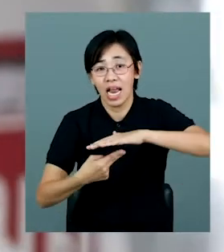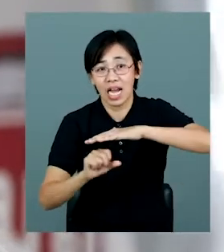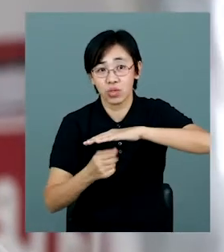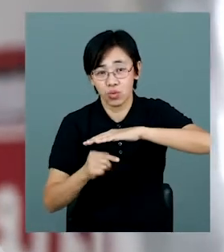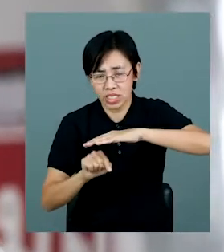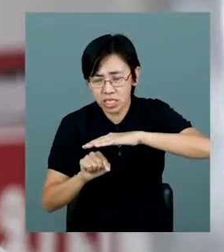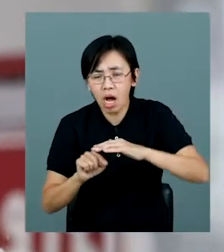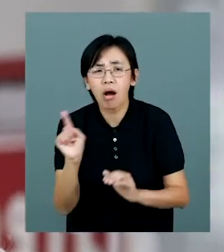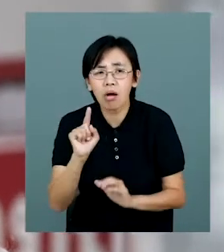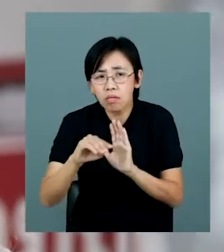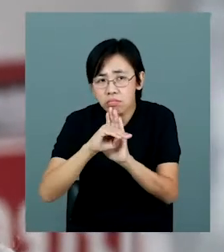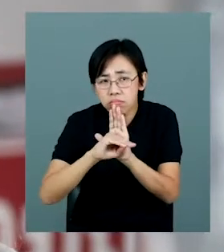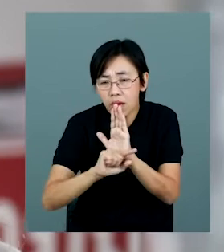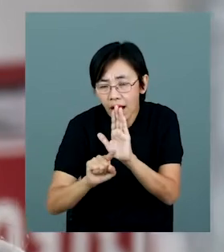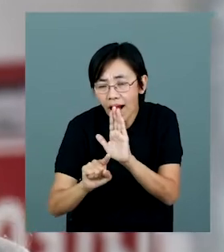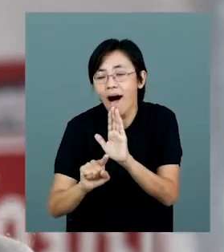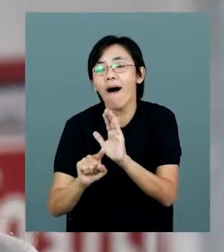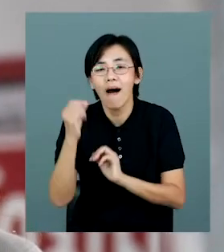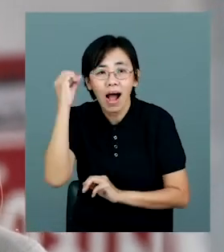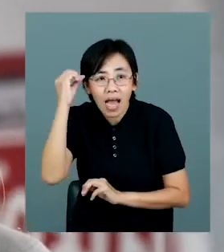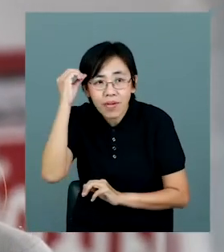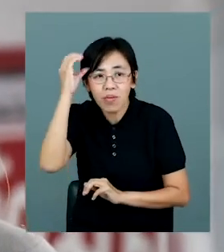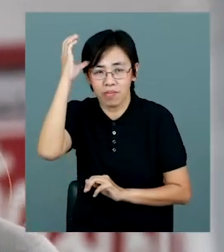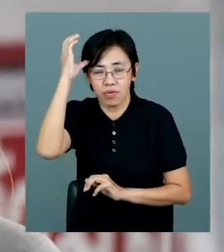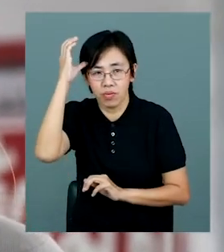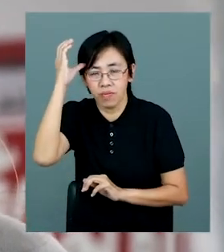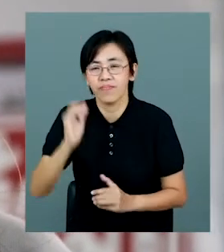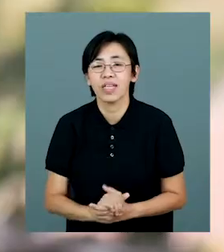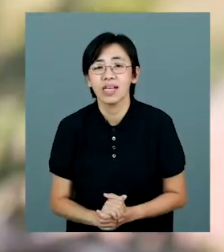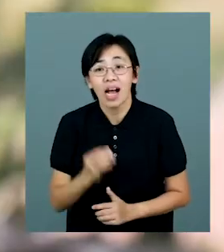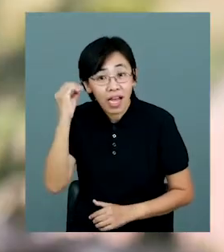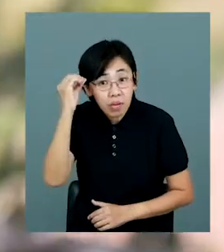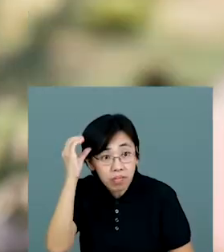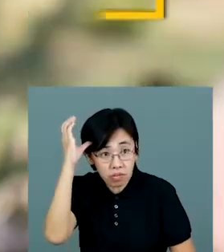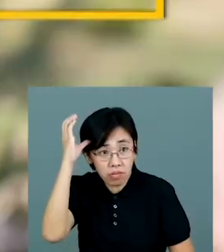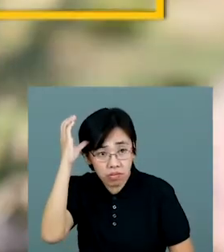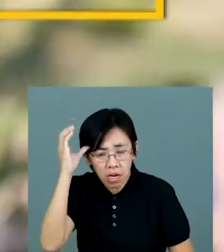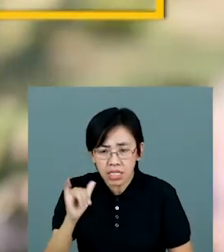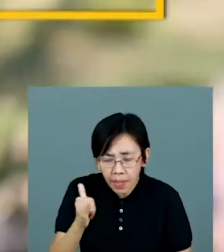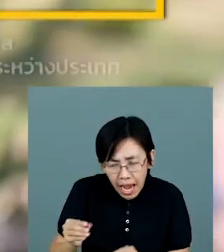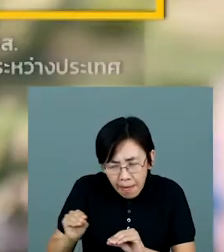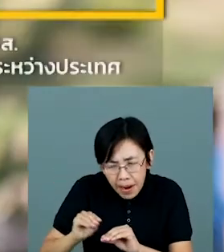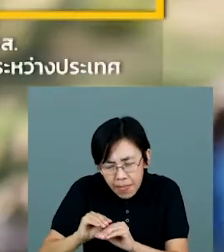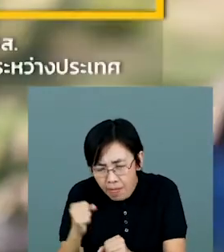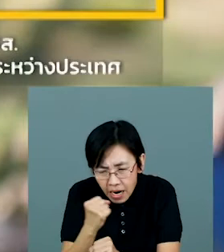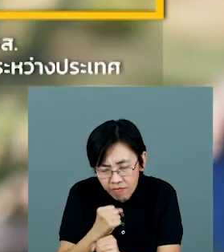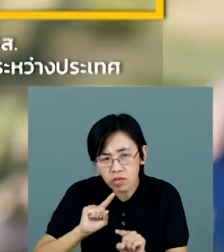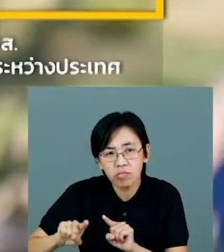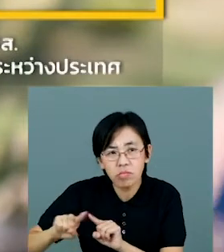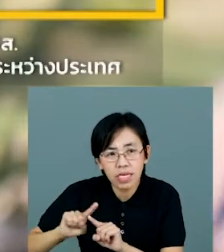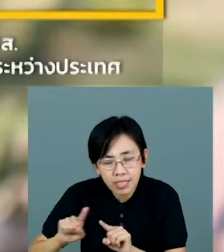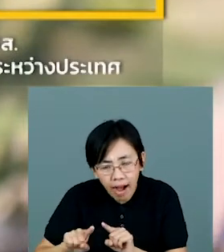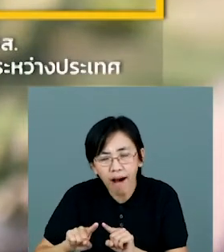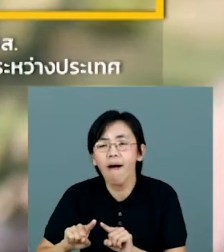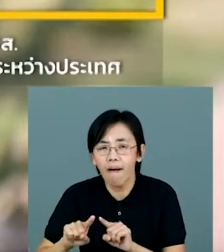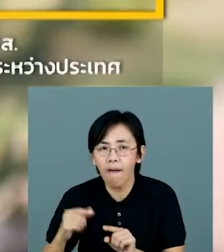วหลักสูตรอะค่ะจะเน้นไปที่เหมือนการให้ความรู้ตรงๆแต่ความจริงแล้วเนี่ยมันอาจจะมีทักษะบางอย่